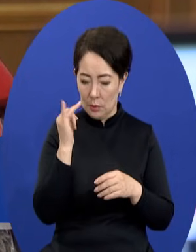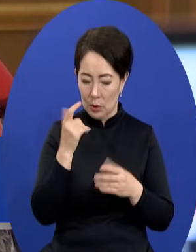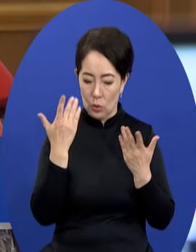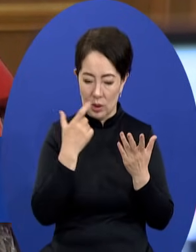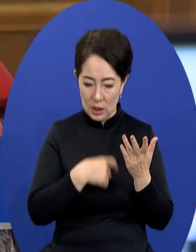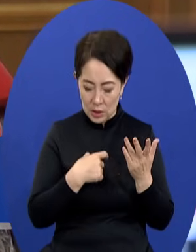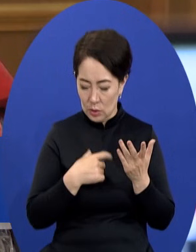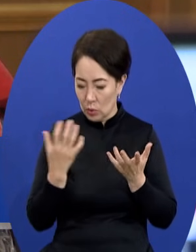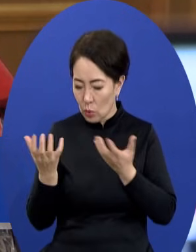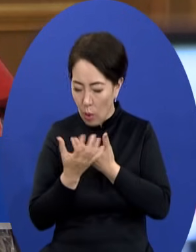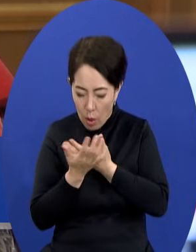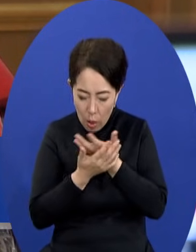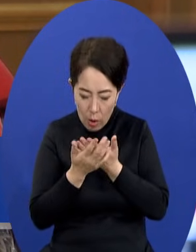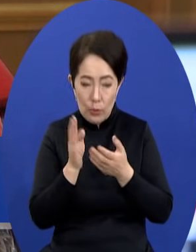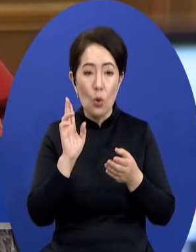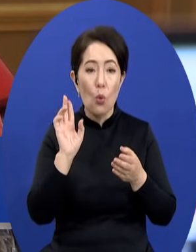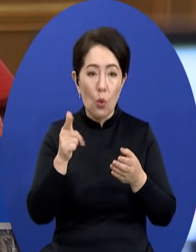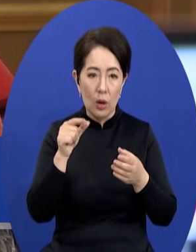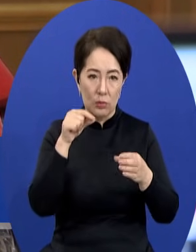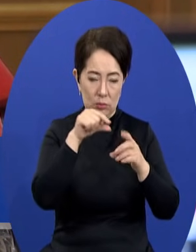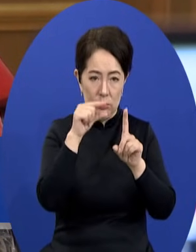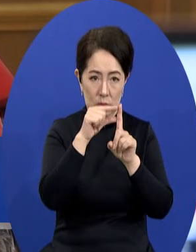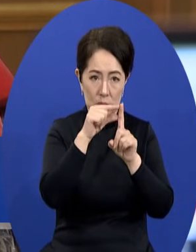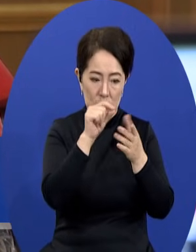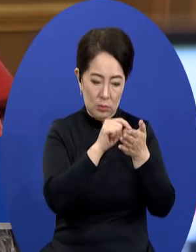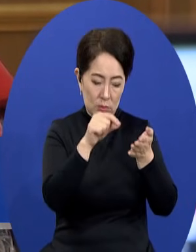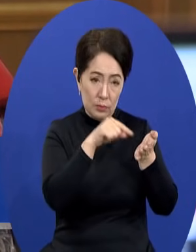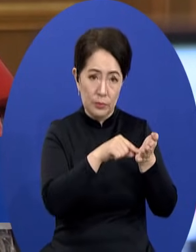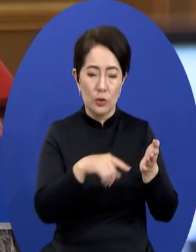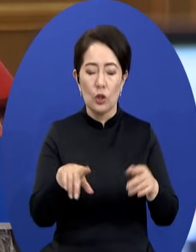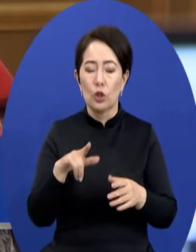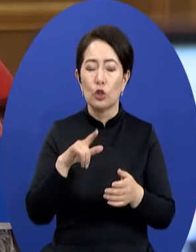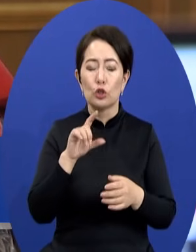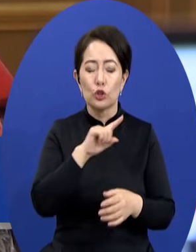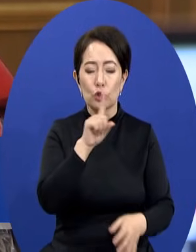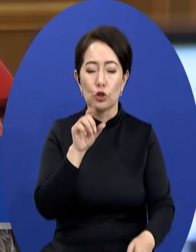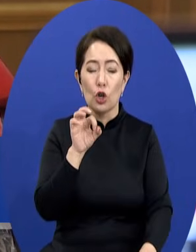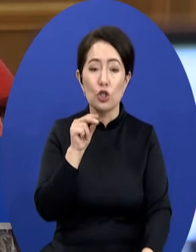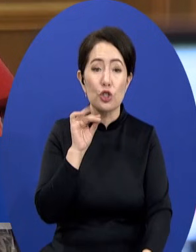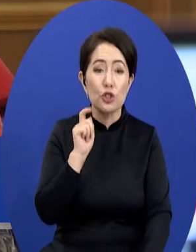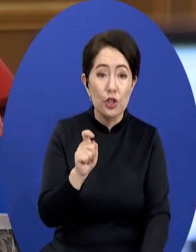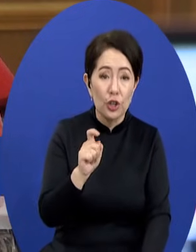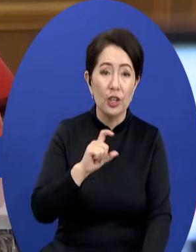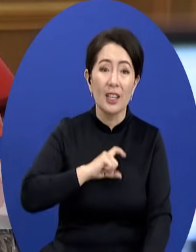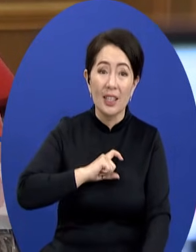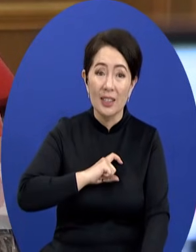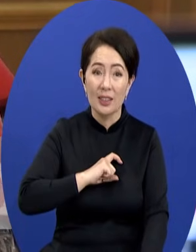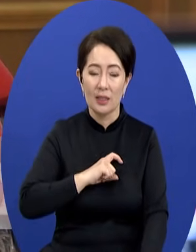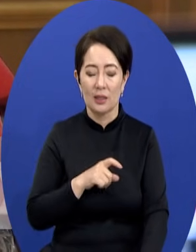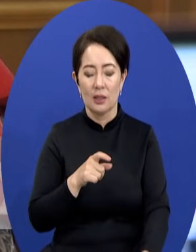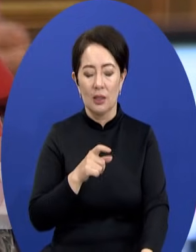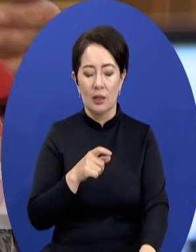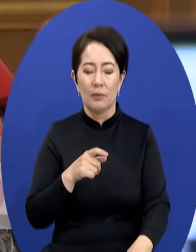протоколд ийм үгийг үлдээс. Энэ юу гэвэл тэр хүн зорчих эрхийг хязгаарлах ялаар ялаа солиулмагцаа би ажил хөдөлмөр